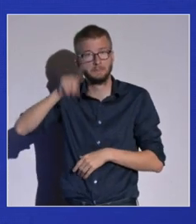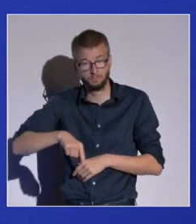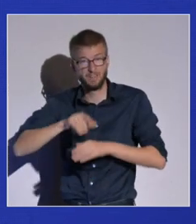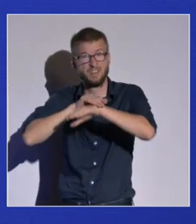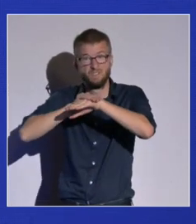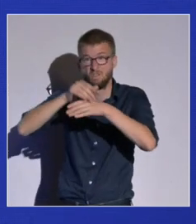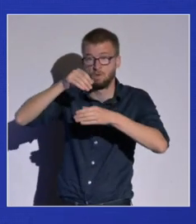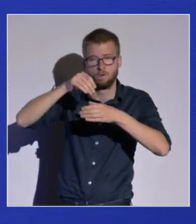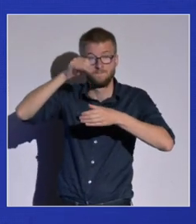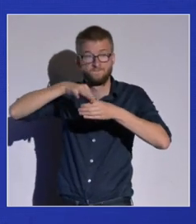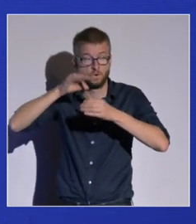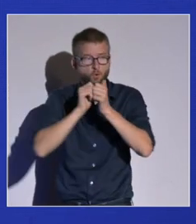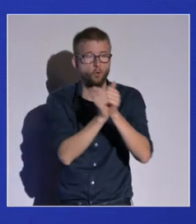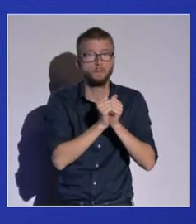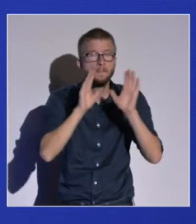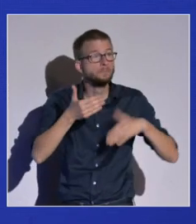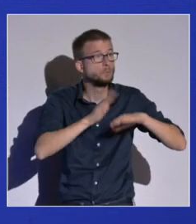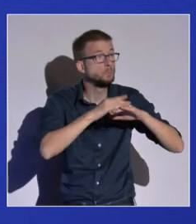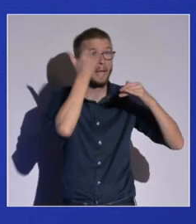ensemble, quoiqu'elles ne partagent aucune idée,